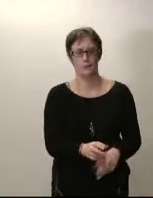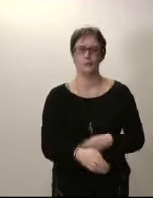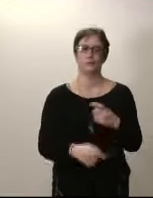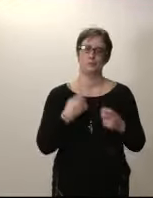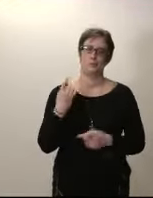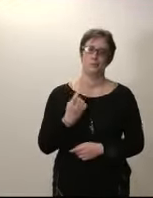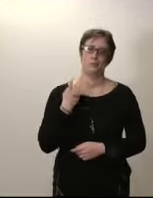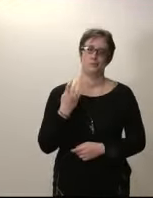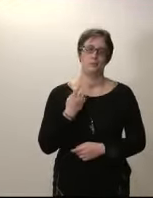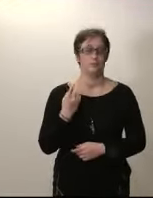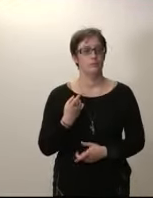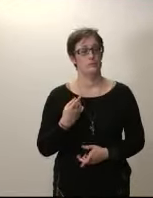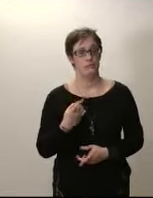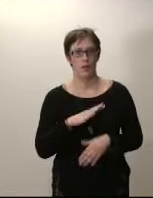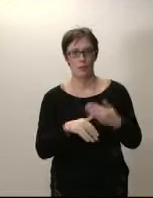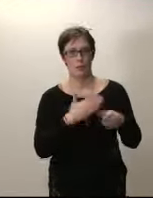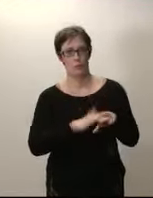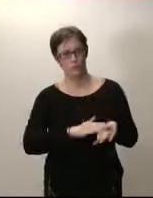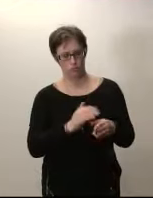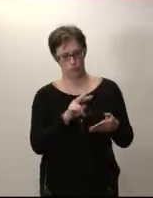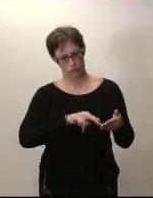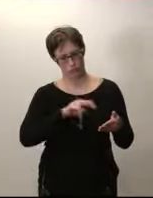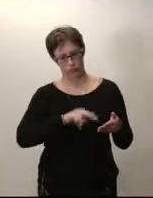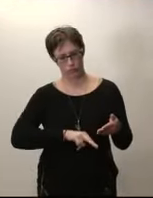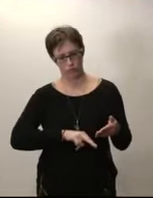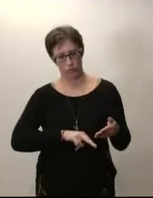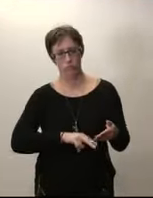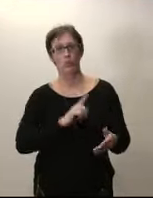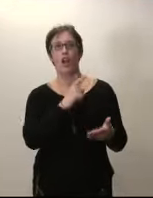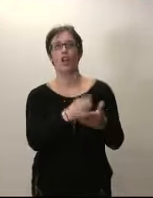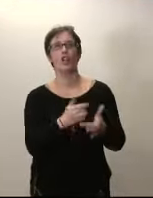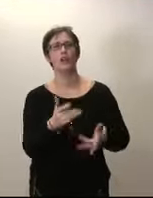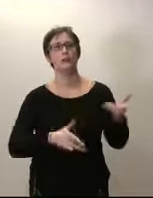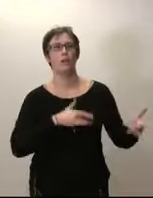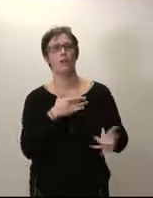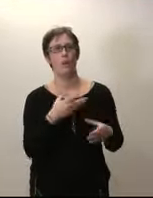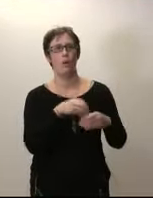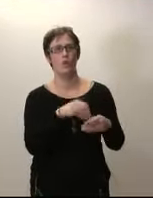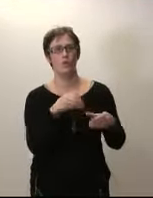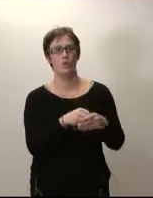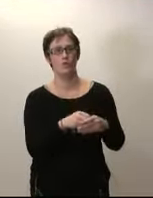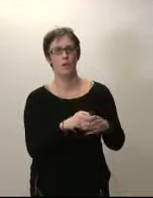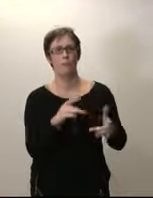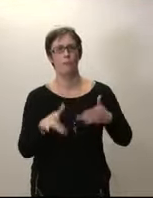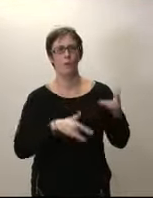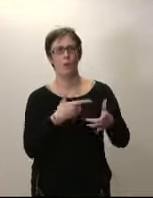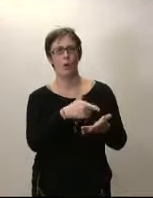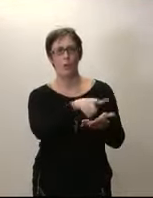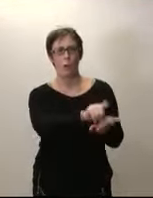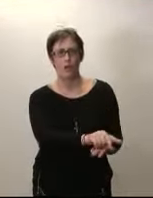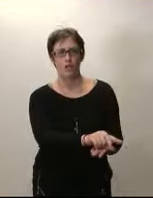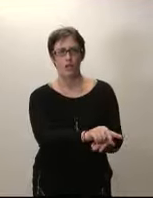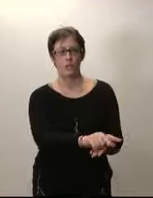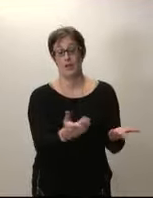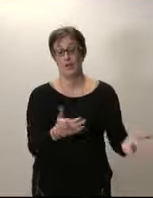des économies sur les prestations, c'est-à-dire sur les achats de spectacles. Est-ce que le fait d'acheter des spectacles moins chers, qui seraient peut-être moins attirants, pourrait